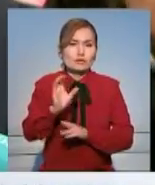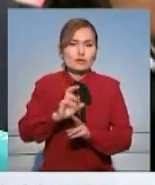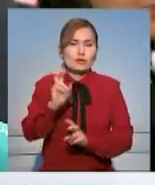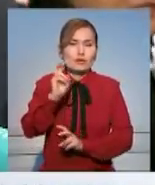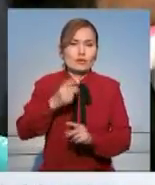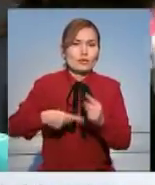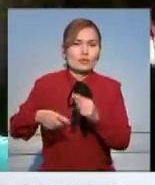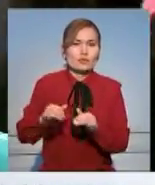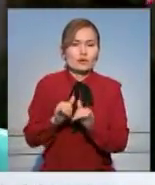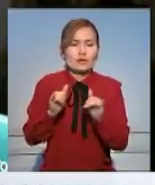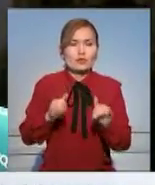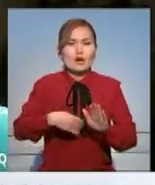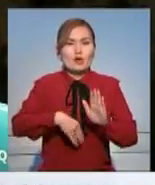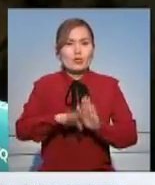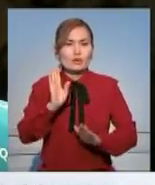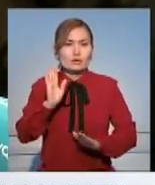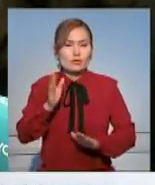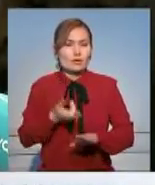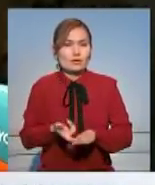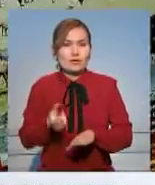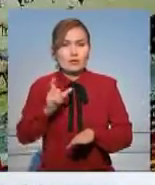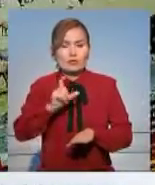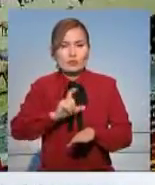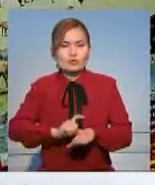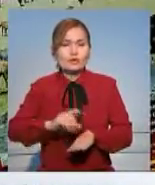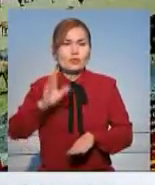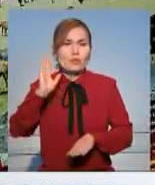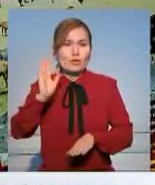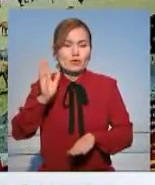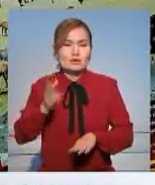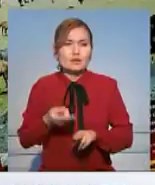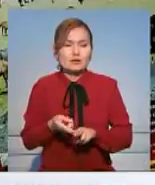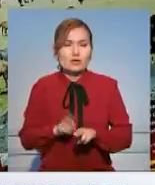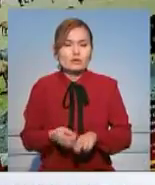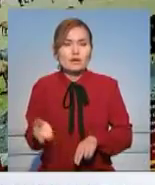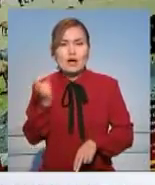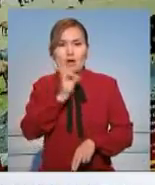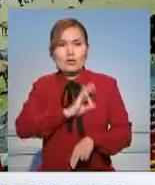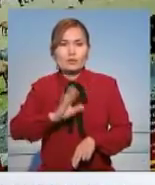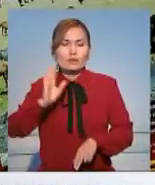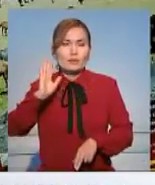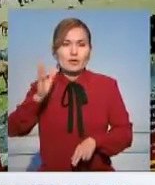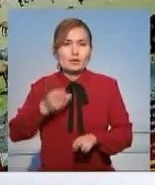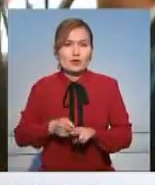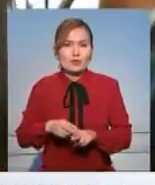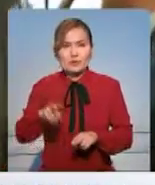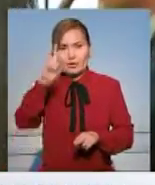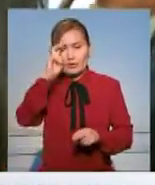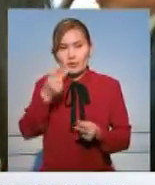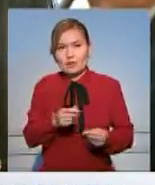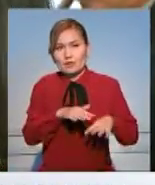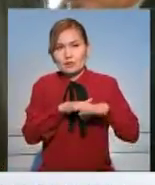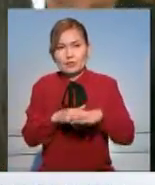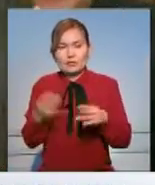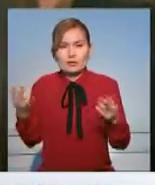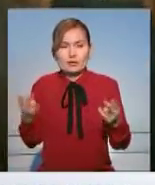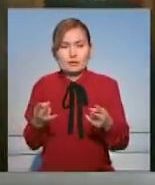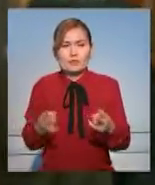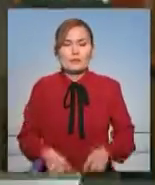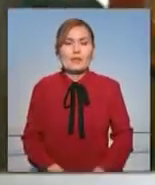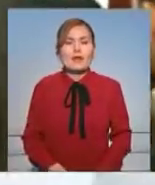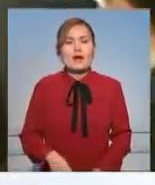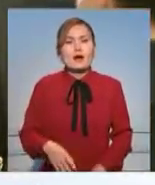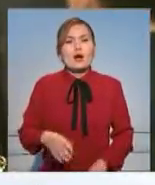бұларында ешқандай өндіріске пайдалы емес. Сондықтан да айғырларға, биелерге субсидия бөліну керек. Өнім жылқы шаруашылығында